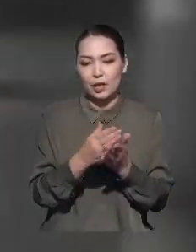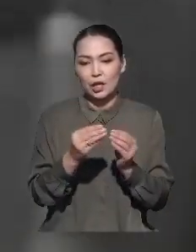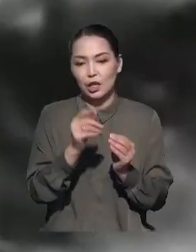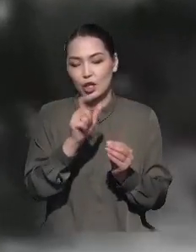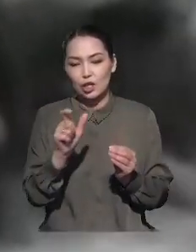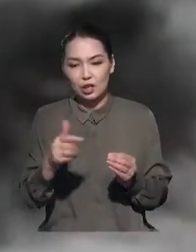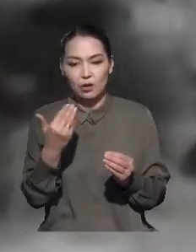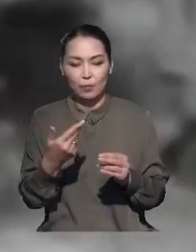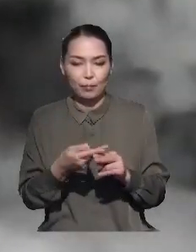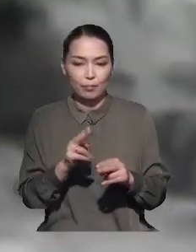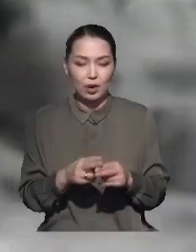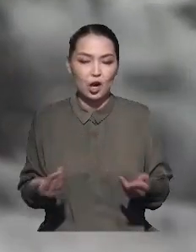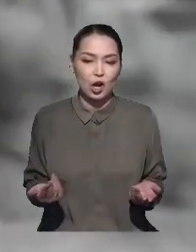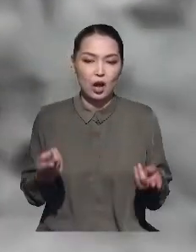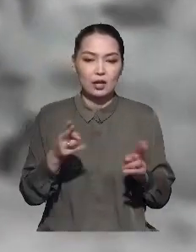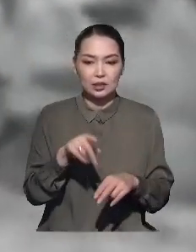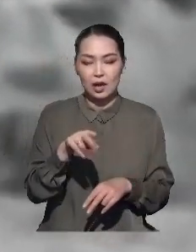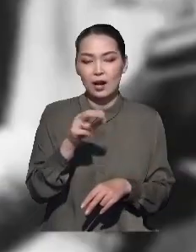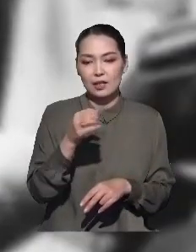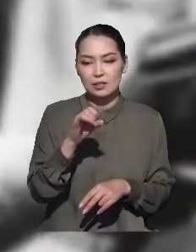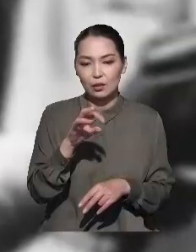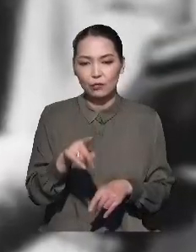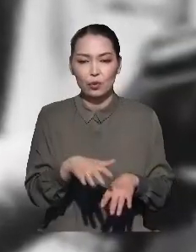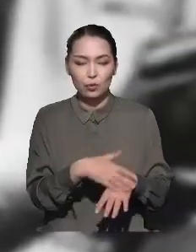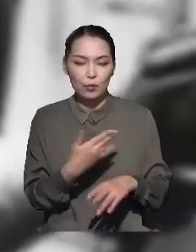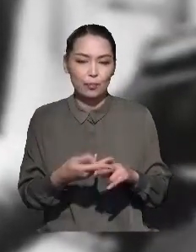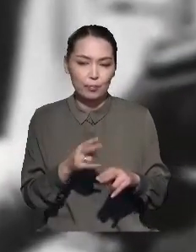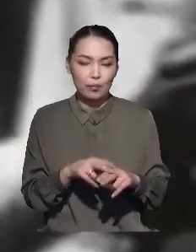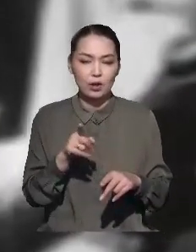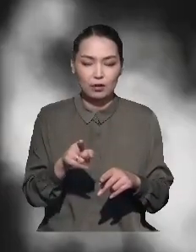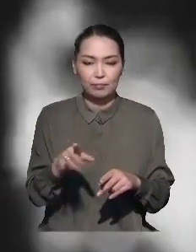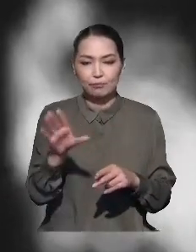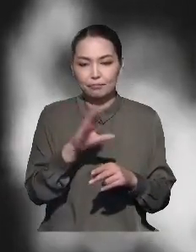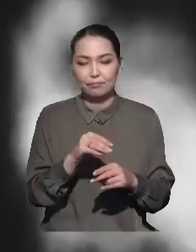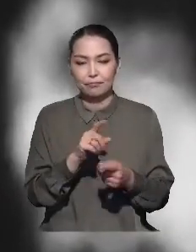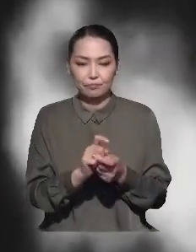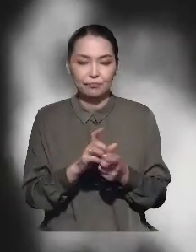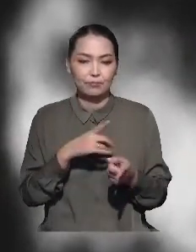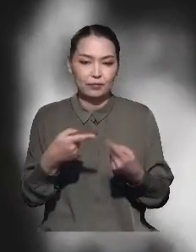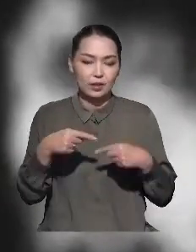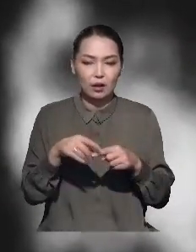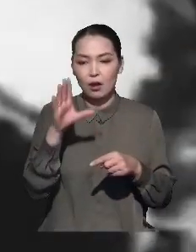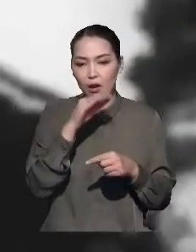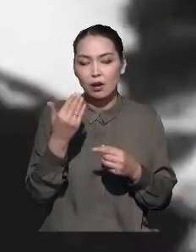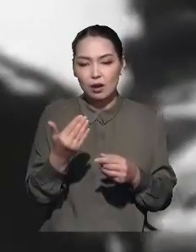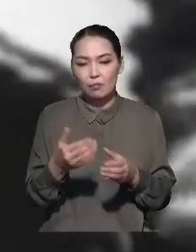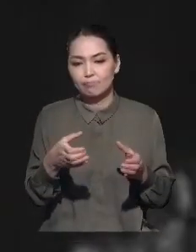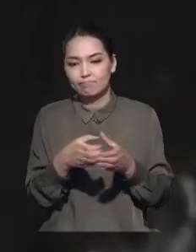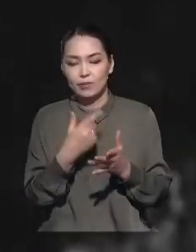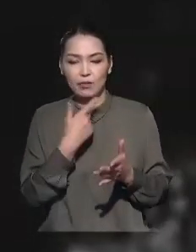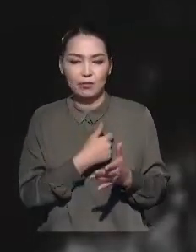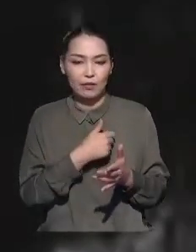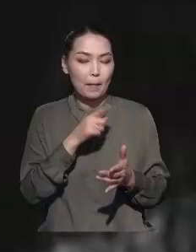живых остался только Касым касенов он долго блуждал пока не вышел на подпольщиков с ними он организовал партизанские отряды которые громили